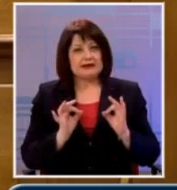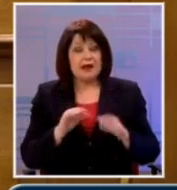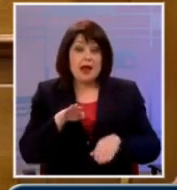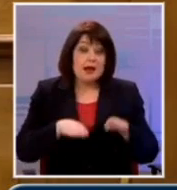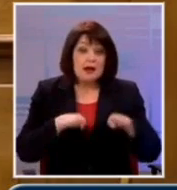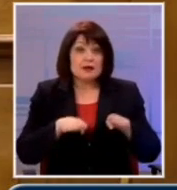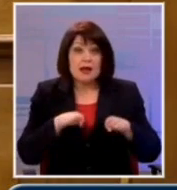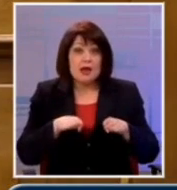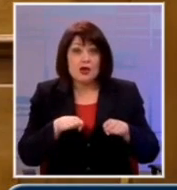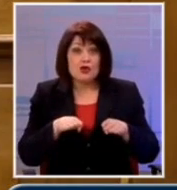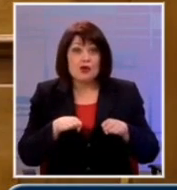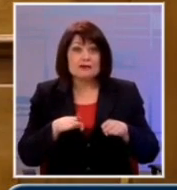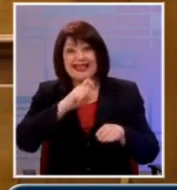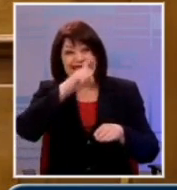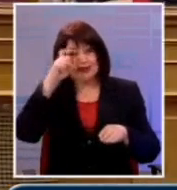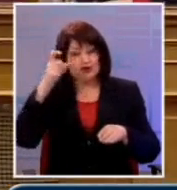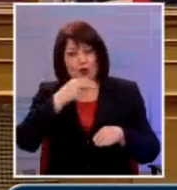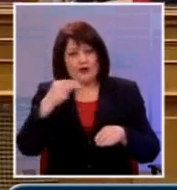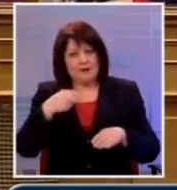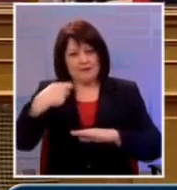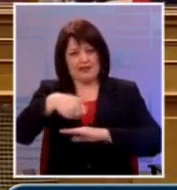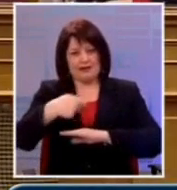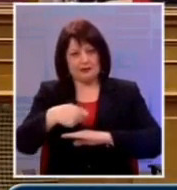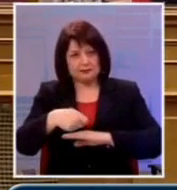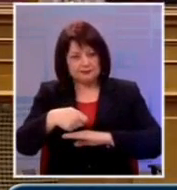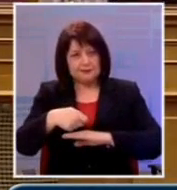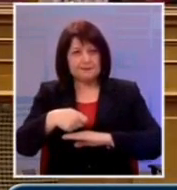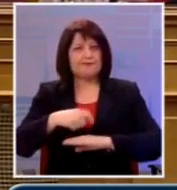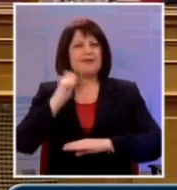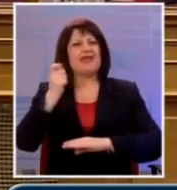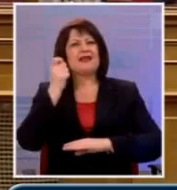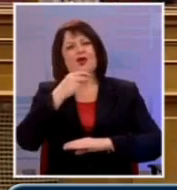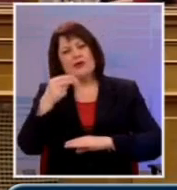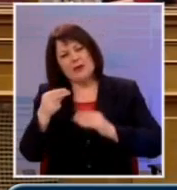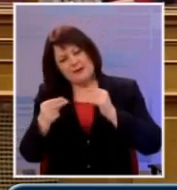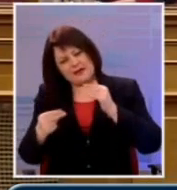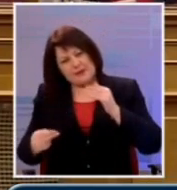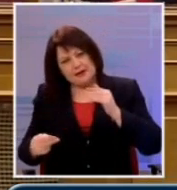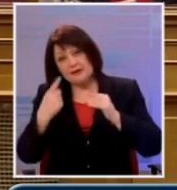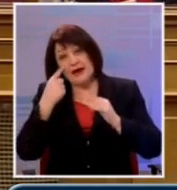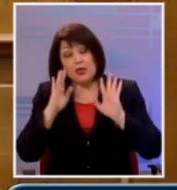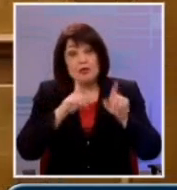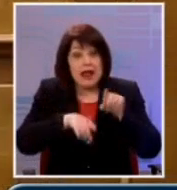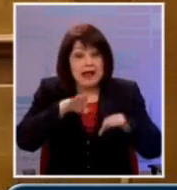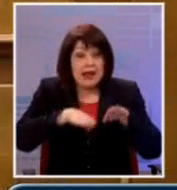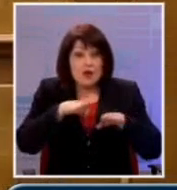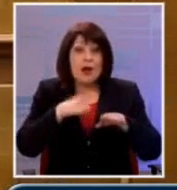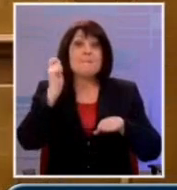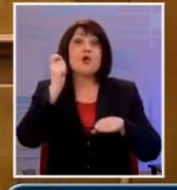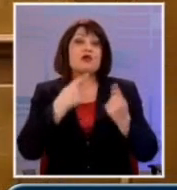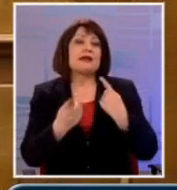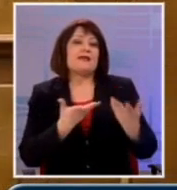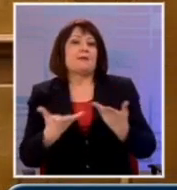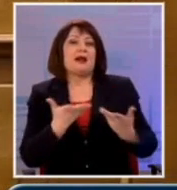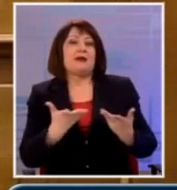ώψη και της νομικής πολυπλοκότητας του θέματος αλλά και των εθνικών του διαστάσεων και από την πολιτική διαπραγμάτευση την οποία θα